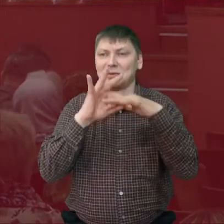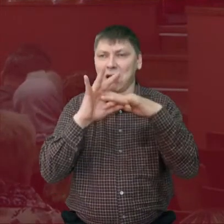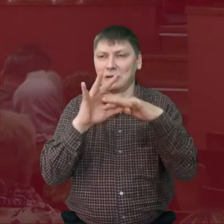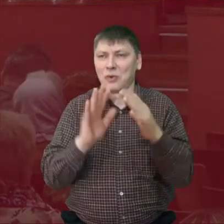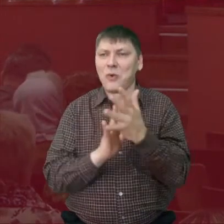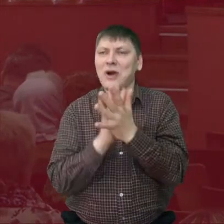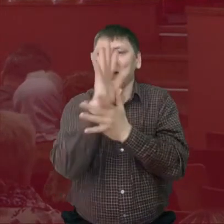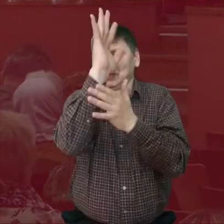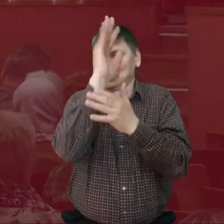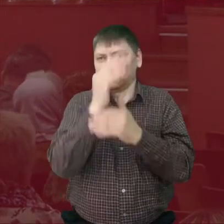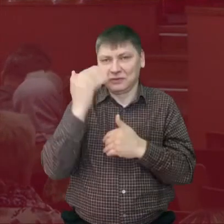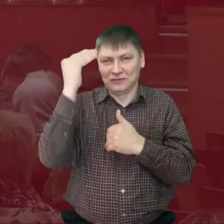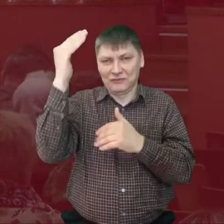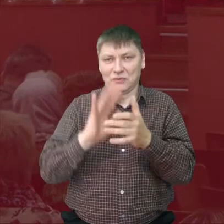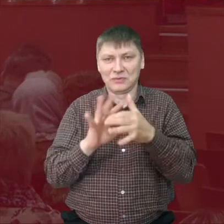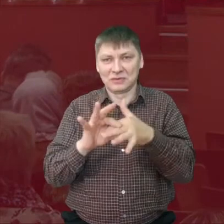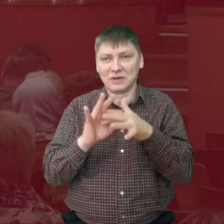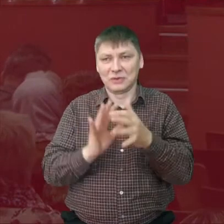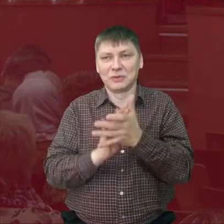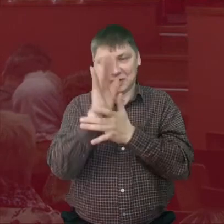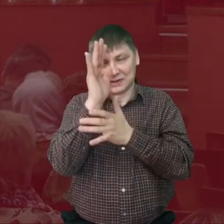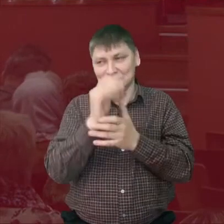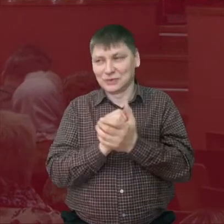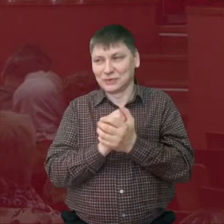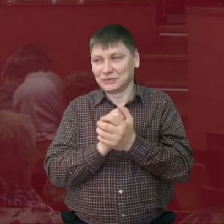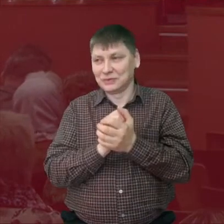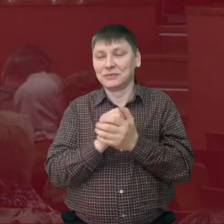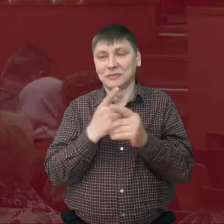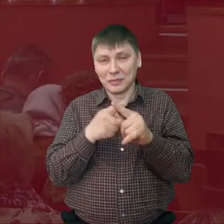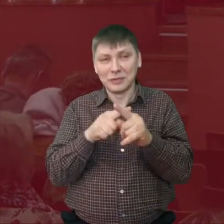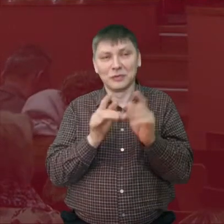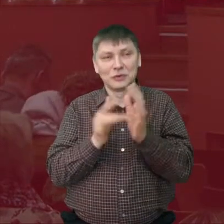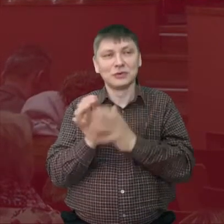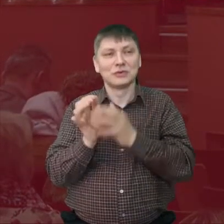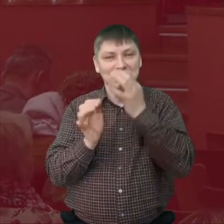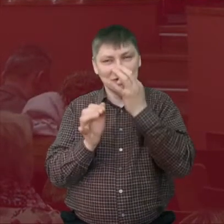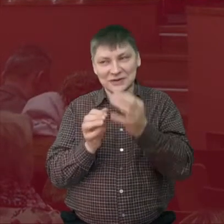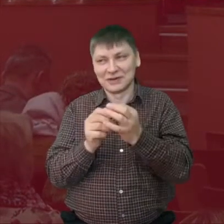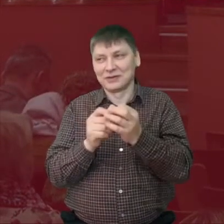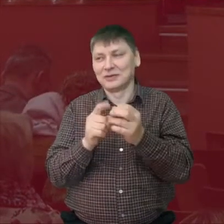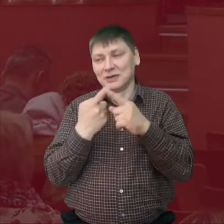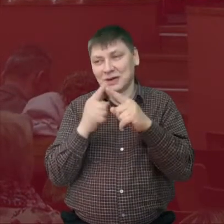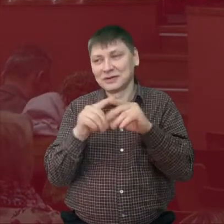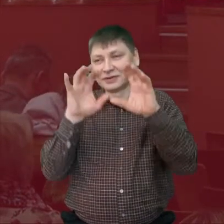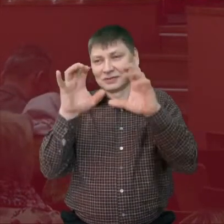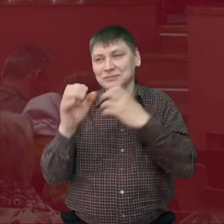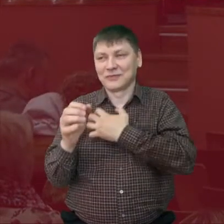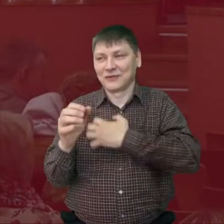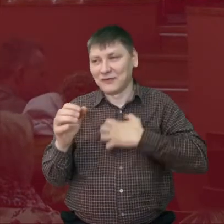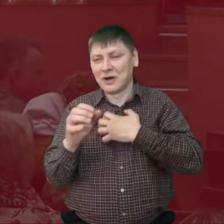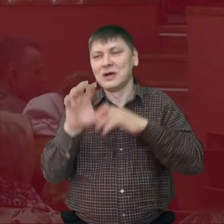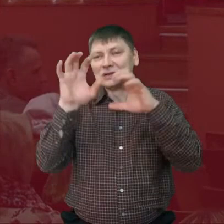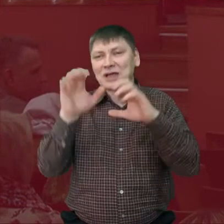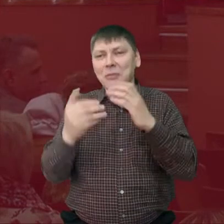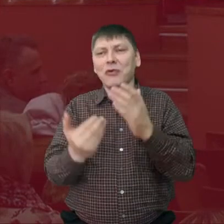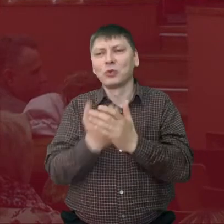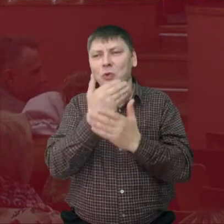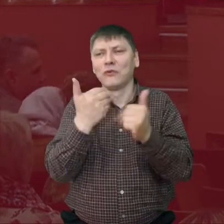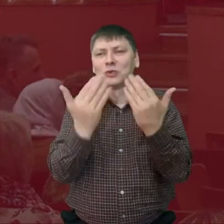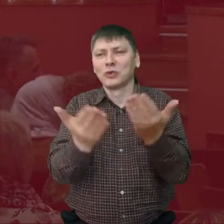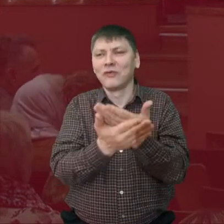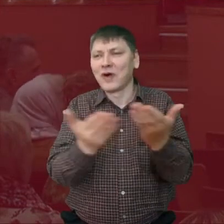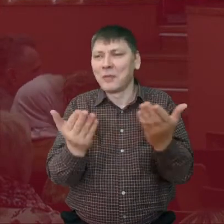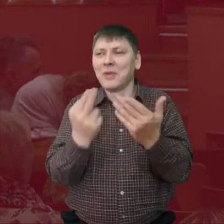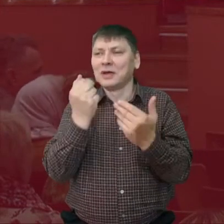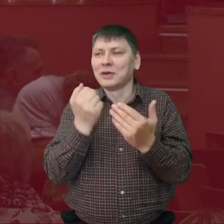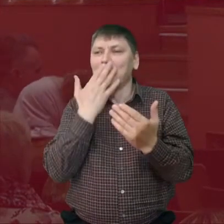Христос сказал о вот этой очень важной заповеди. Евангелие от Иоанна, 13 глава, 34-35 стихи. «Заповедь новую даю вам.